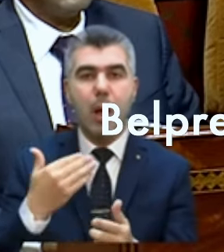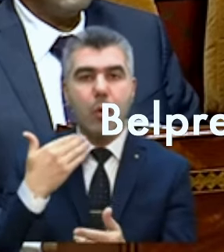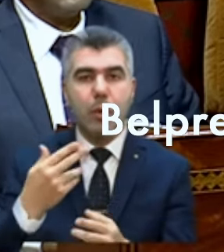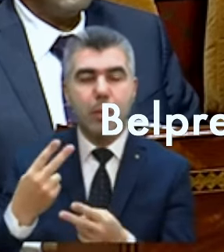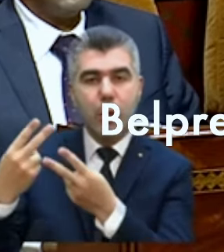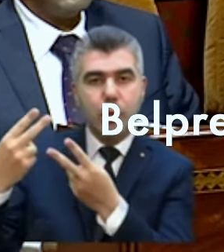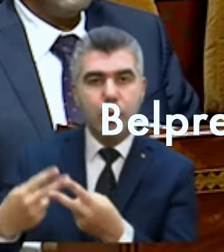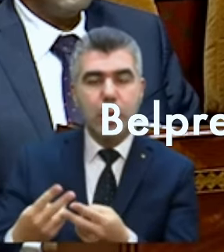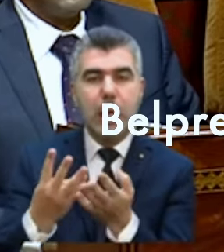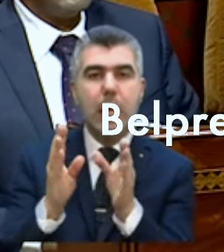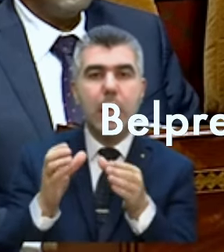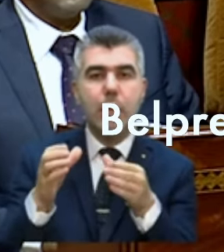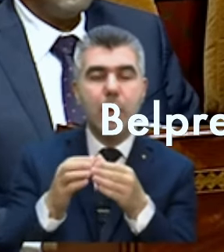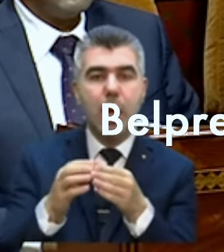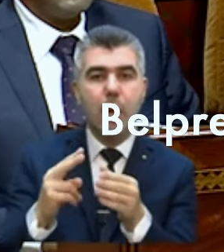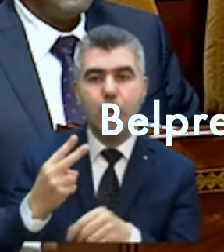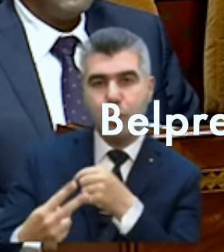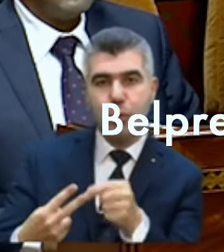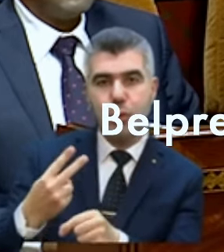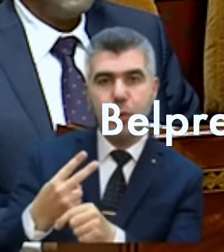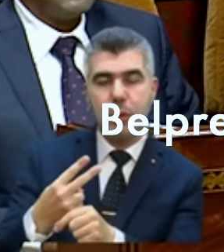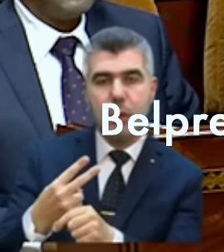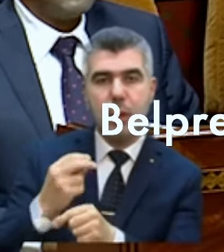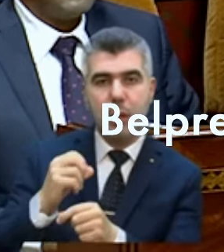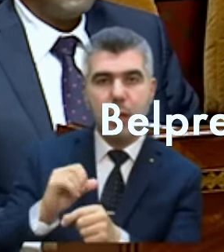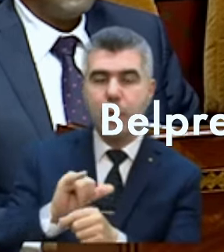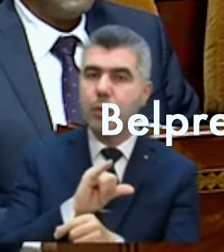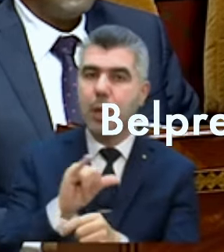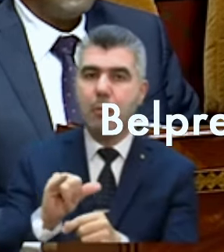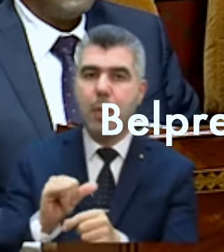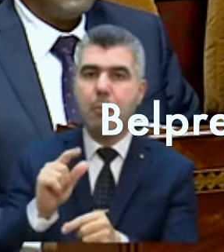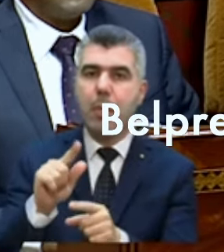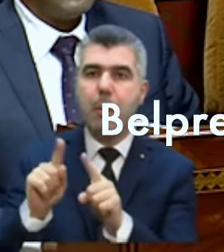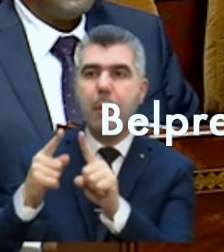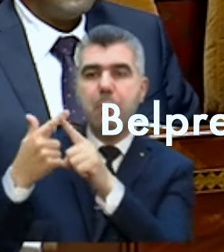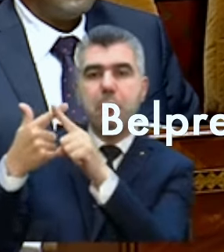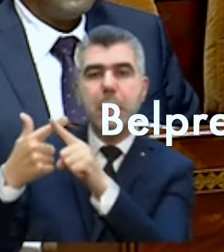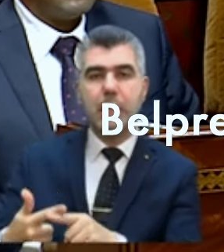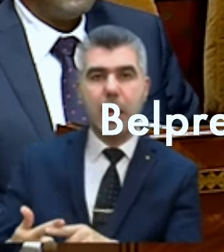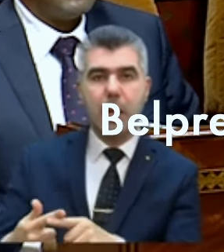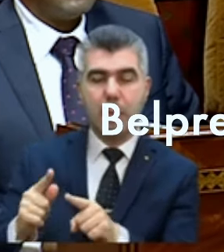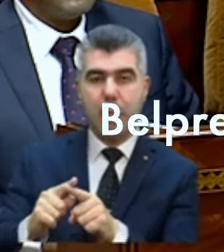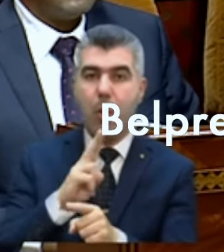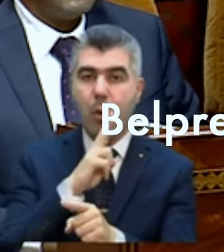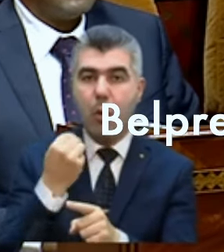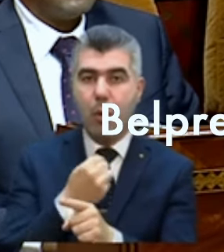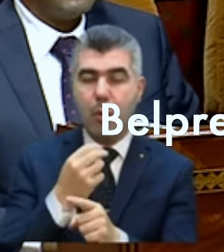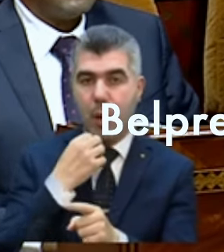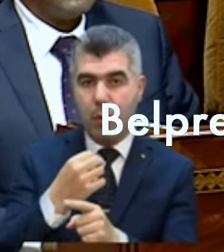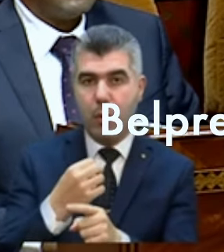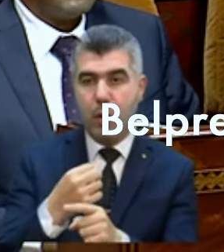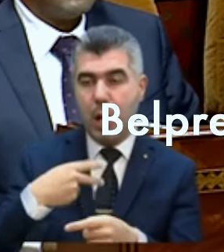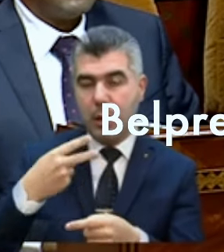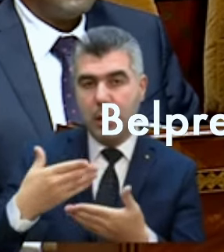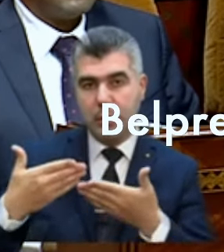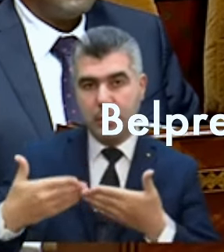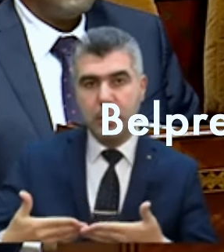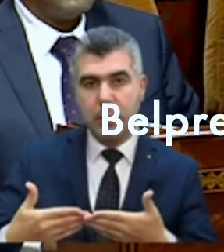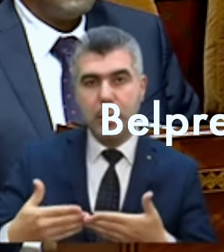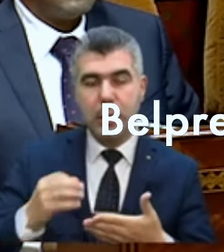تجيبوني للجنة مرتين في السنة، خليوا تنجيكم في الميزانية القطاعية. واش هذه هي الحكومة التي نتحدث عن